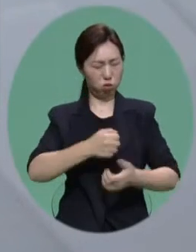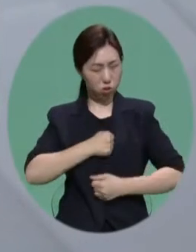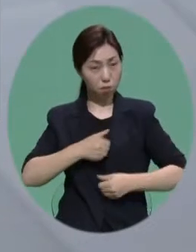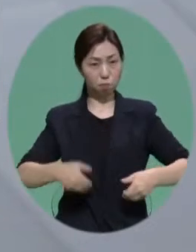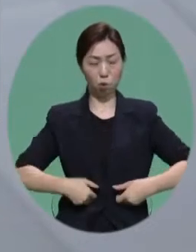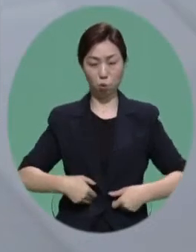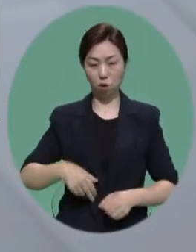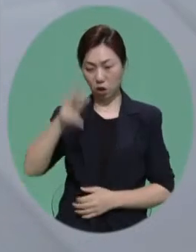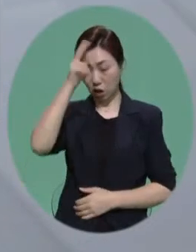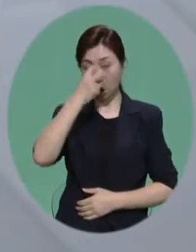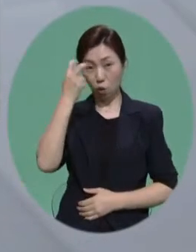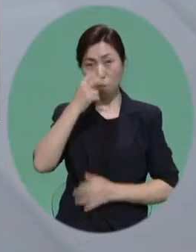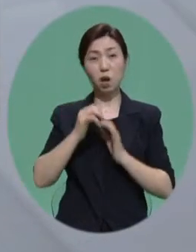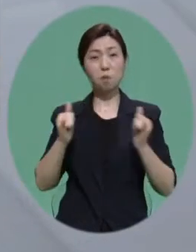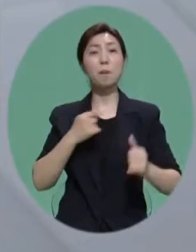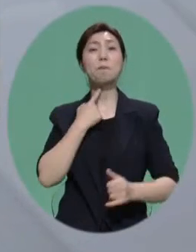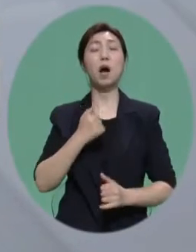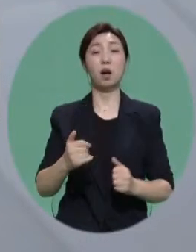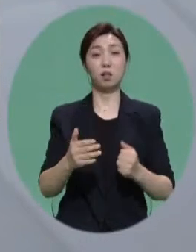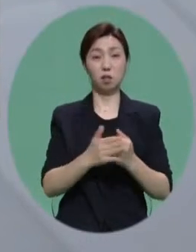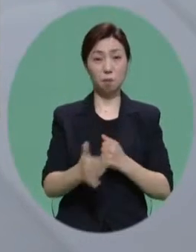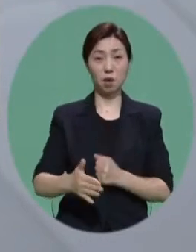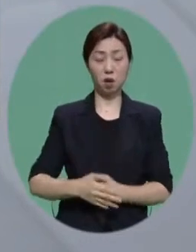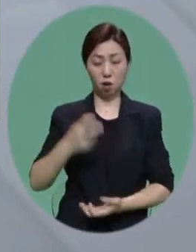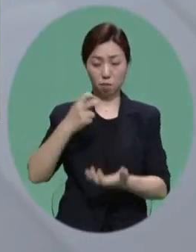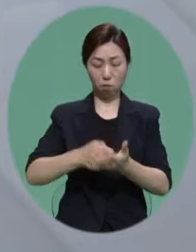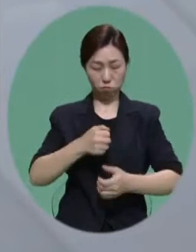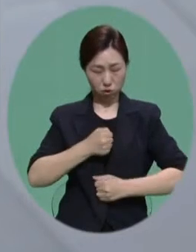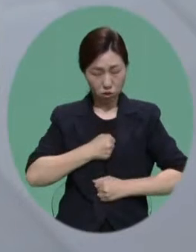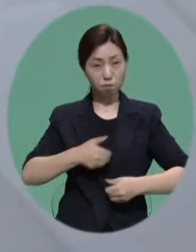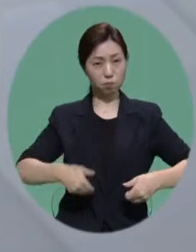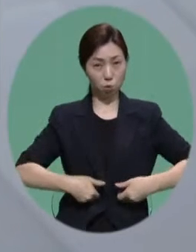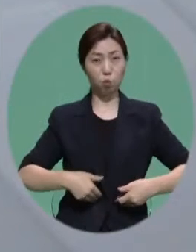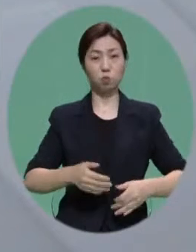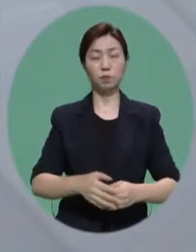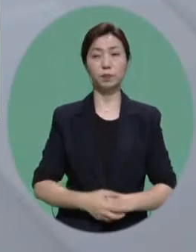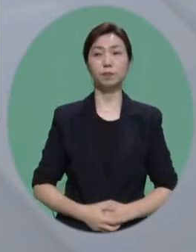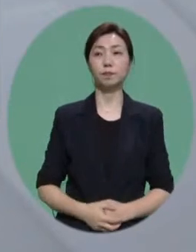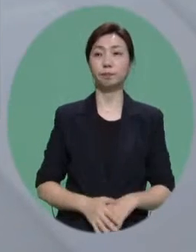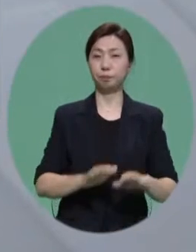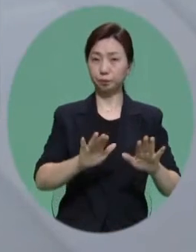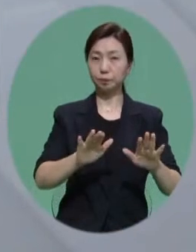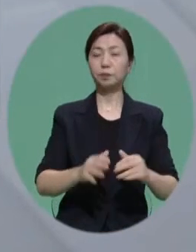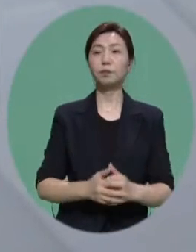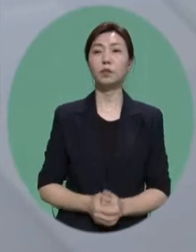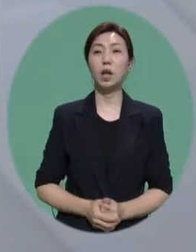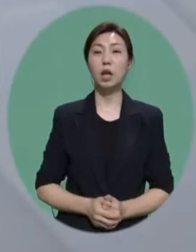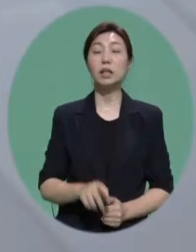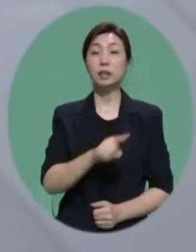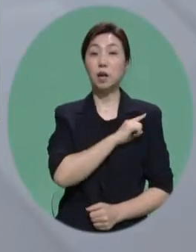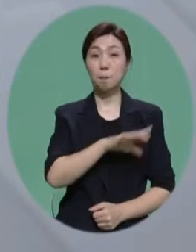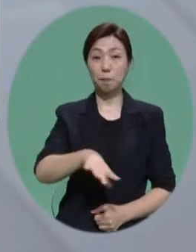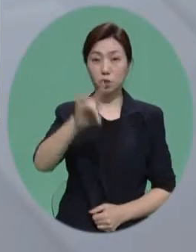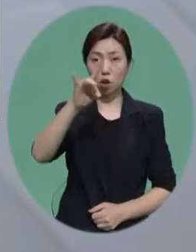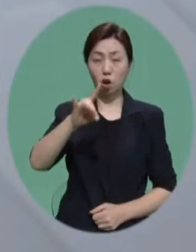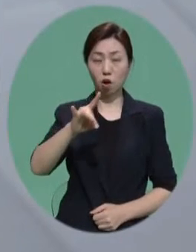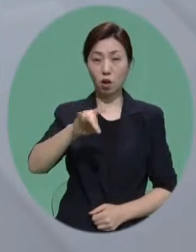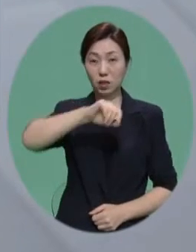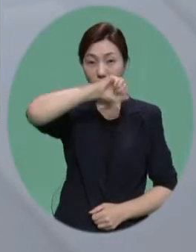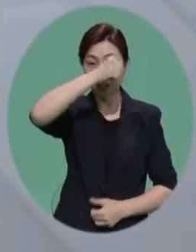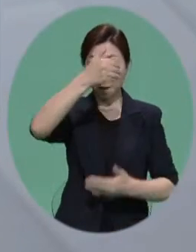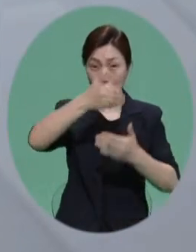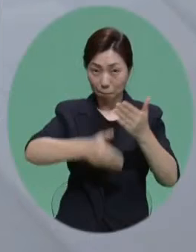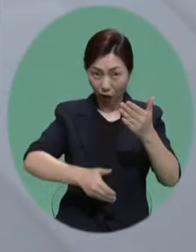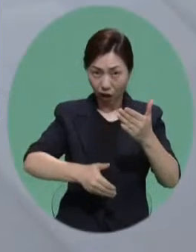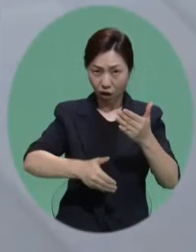않아도 검사님 출신 아닙니까 약 2q 책을 안 지키지만 됩니다 자 일단은 구체적으로 어떤 것을 삭감할 수 있는데